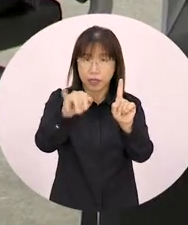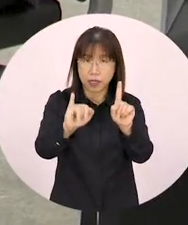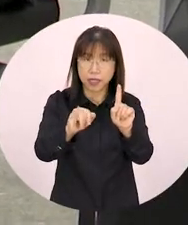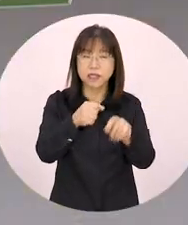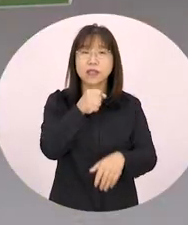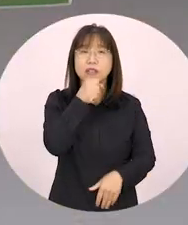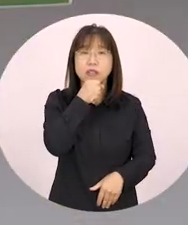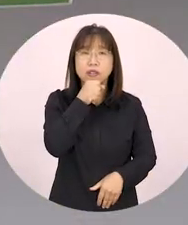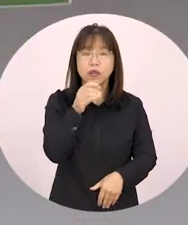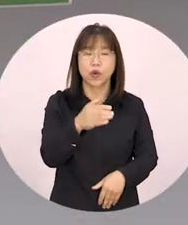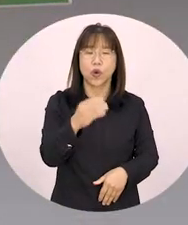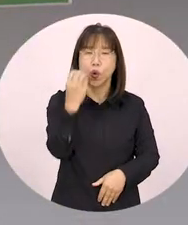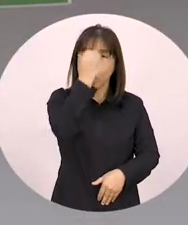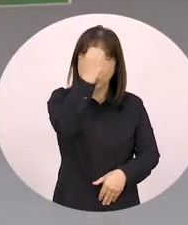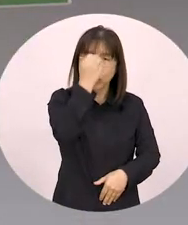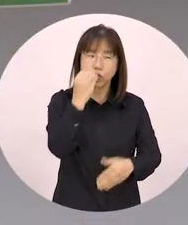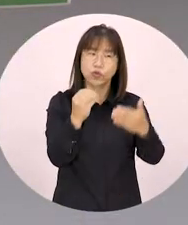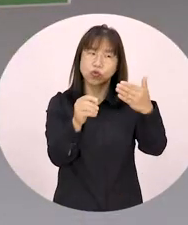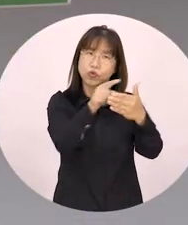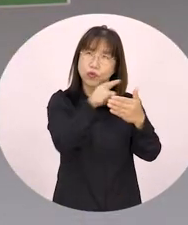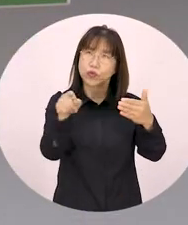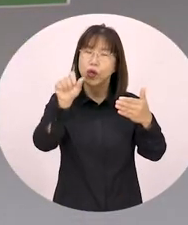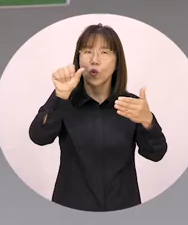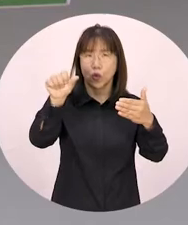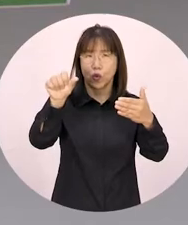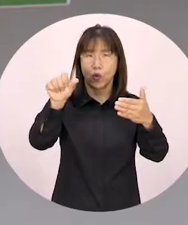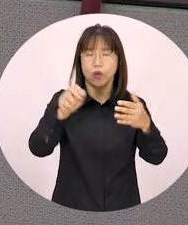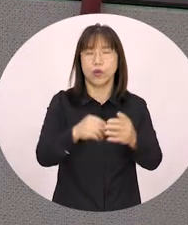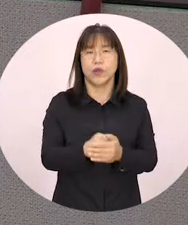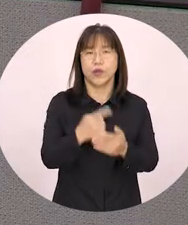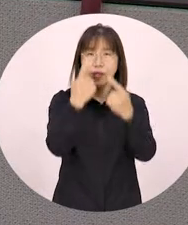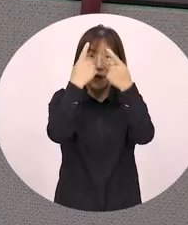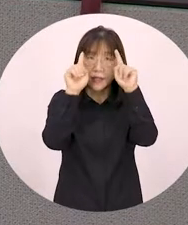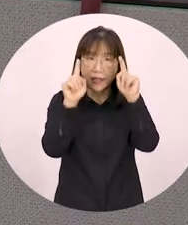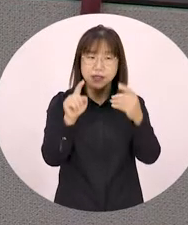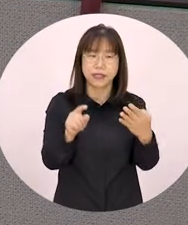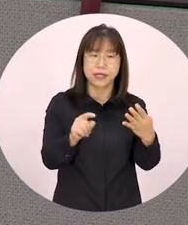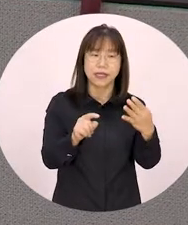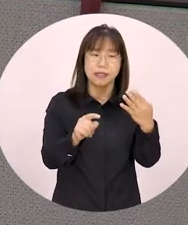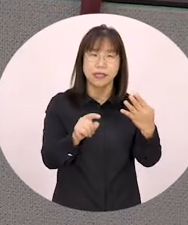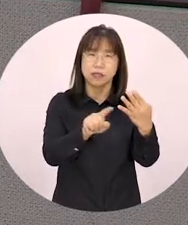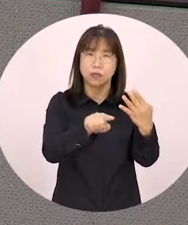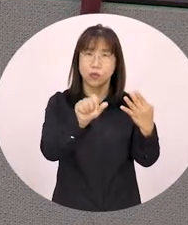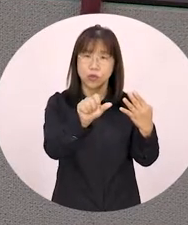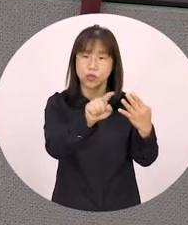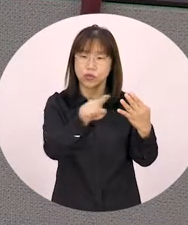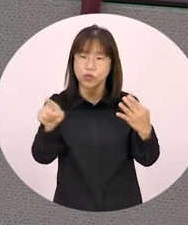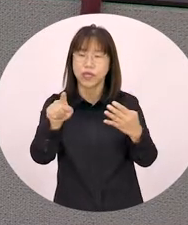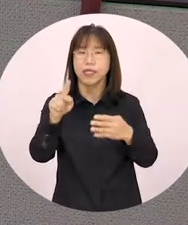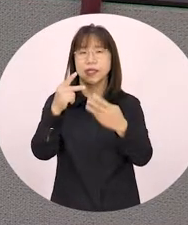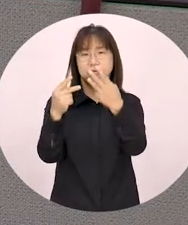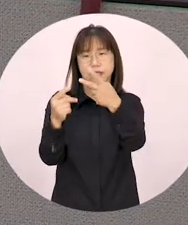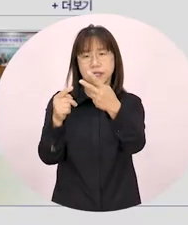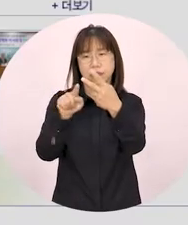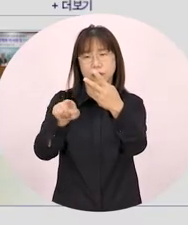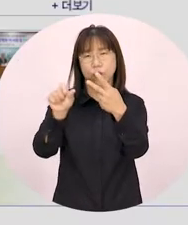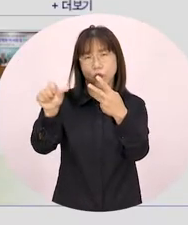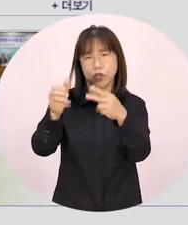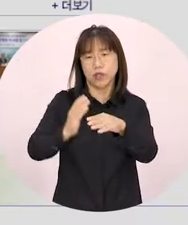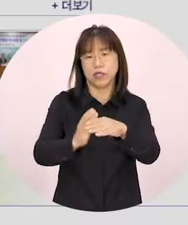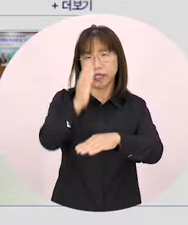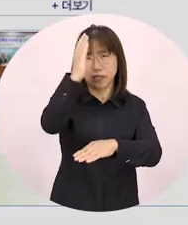기준으로 고등학생은 과목 평균 등급 9등급 기준 5.0등급 이내, 대학생은 4.5점